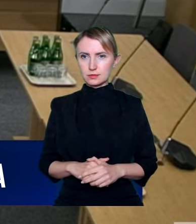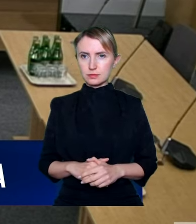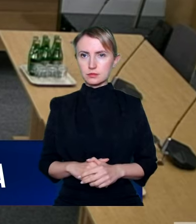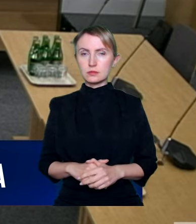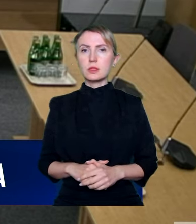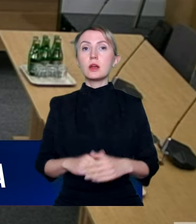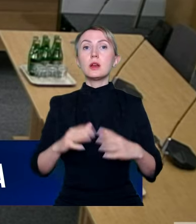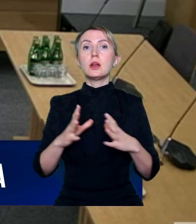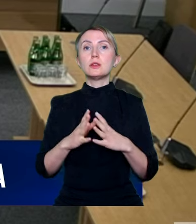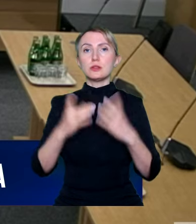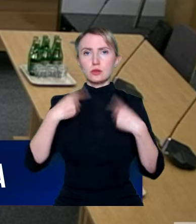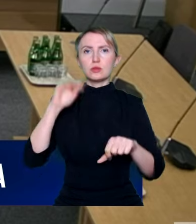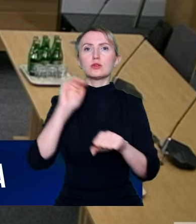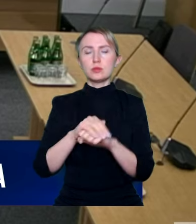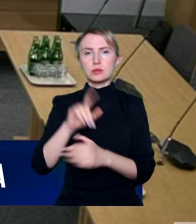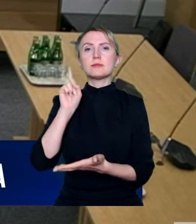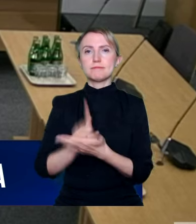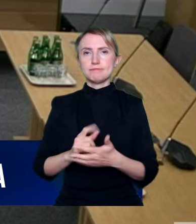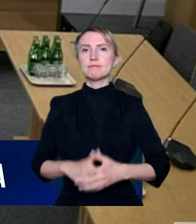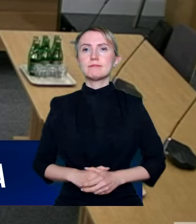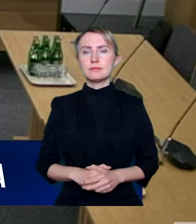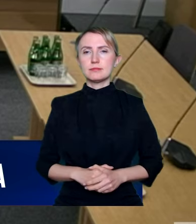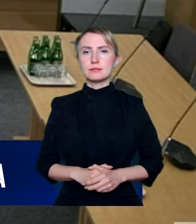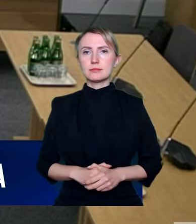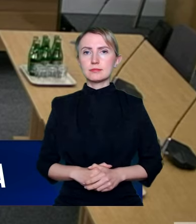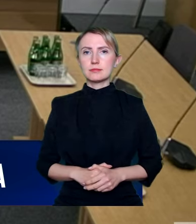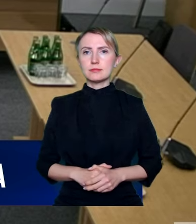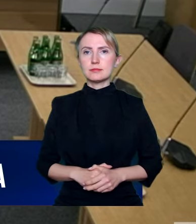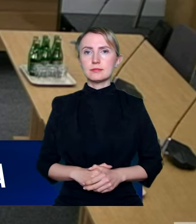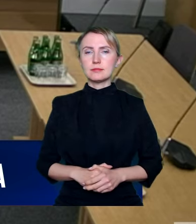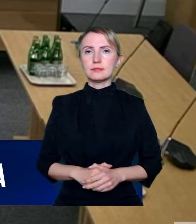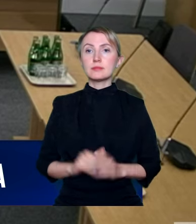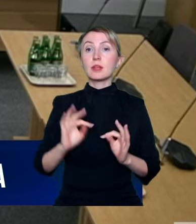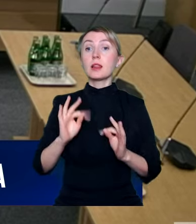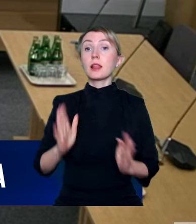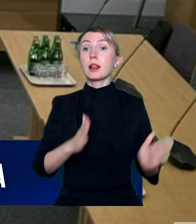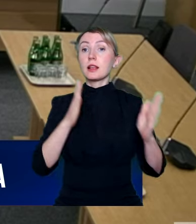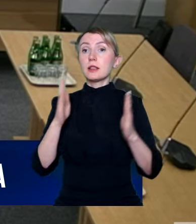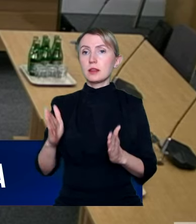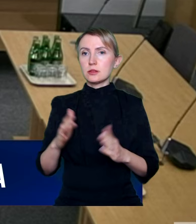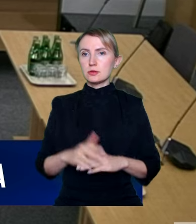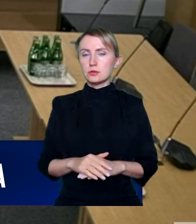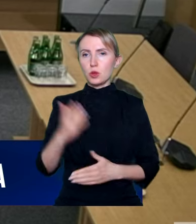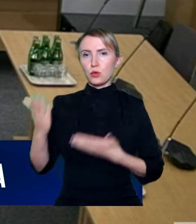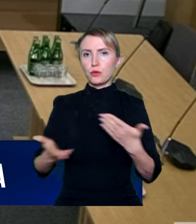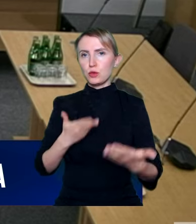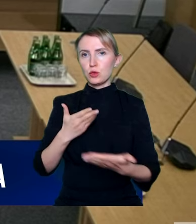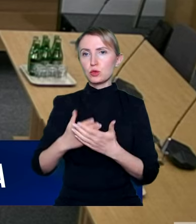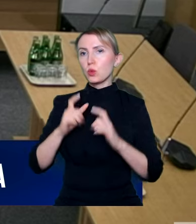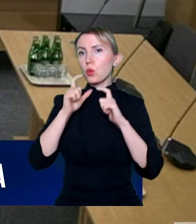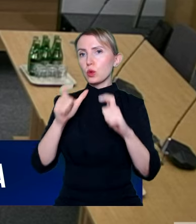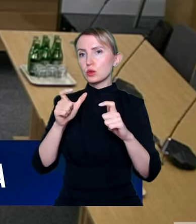10 głosów za. Wniosek uzyskał większość. Teraz przechodzimy do wniosków